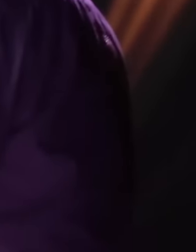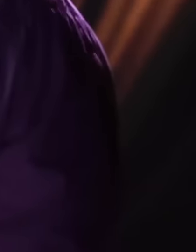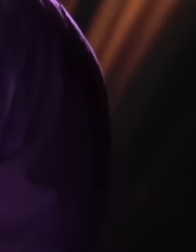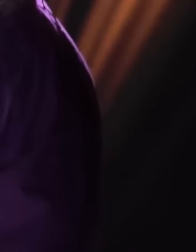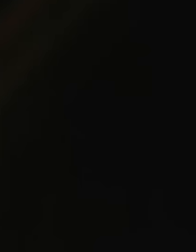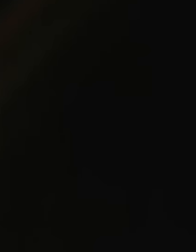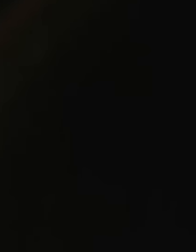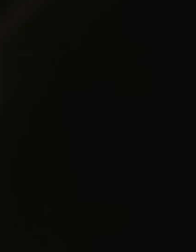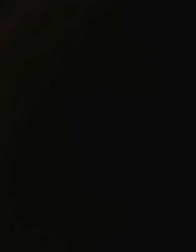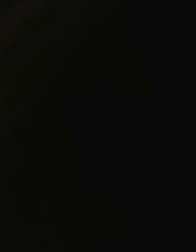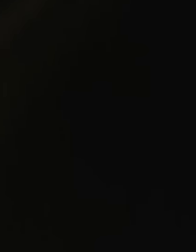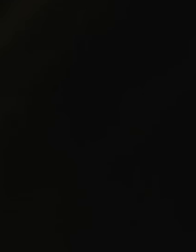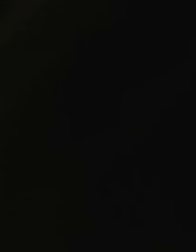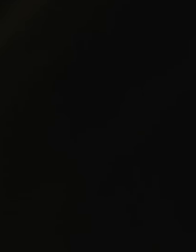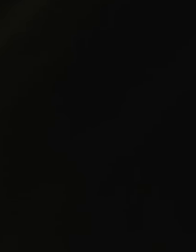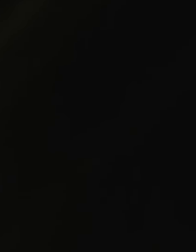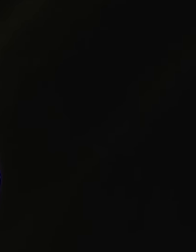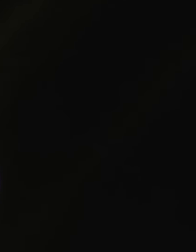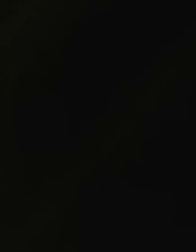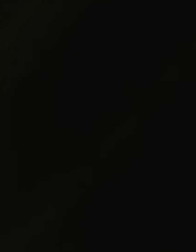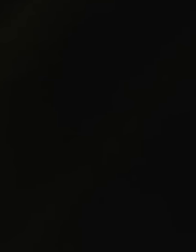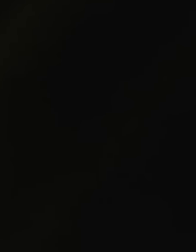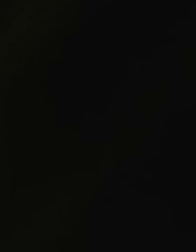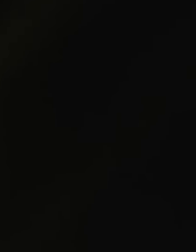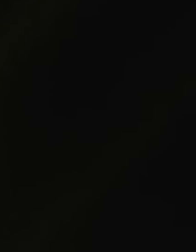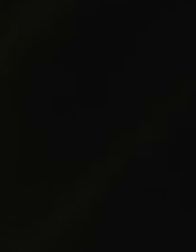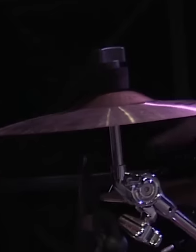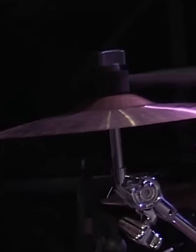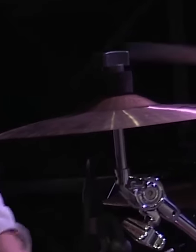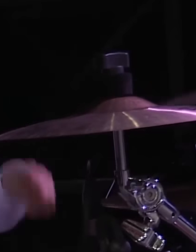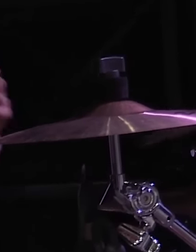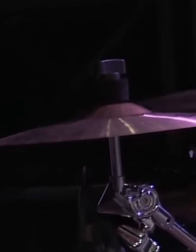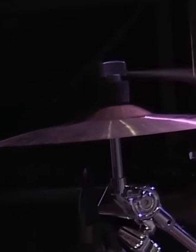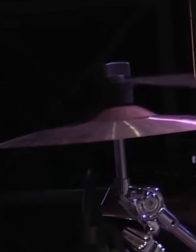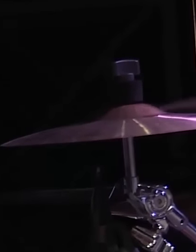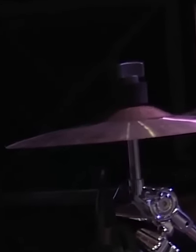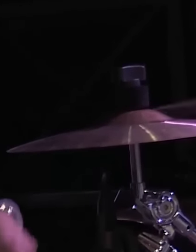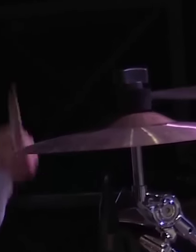Engkau kekuatan kami, oh harapan kami.